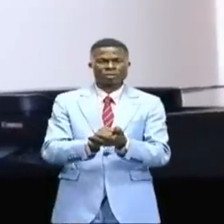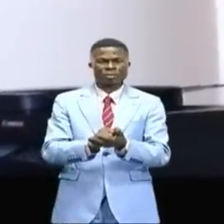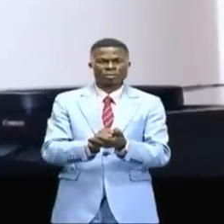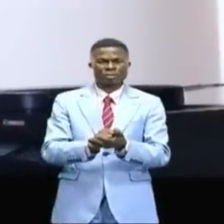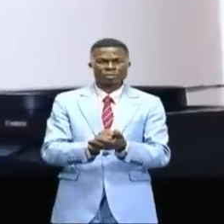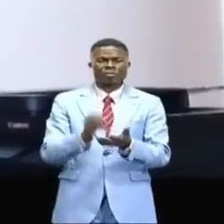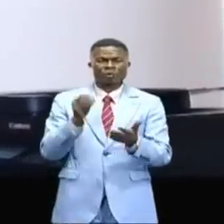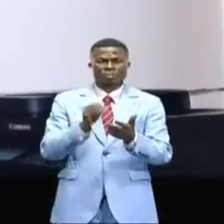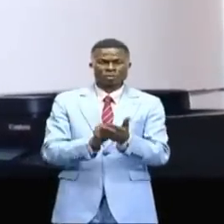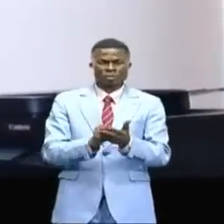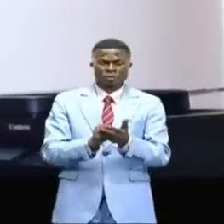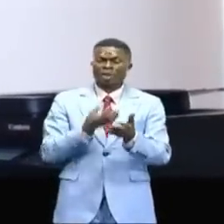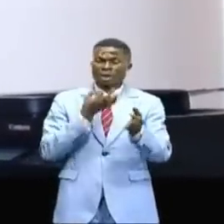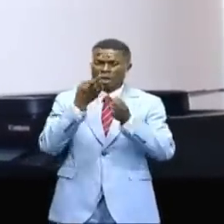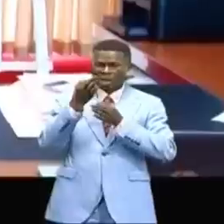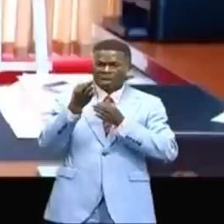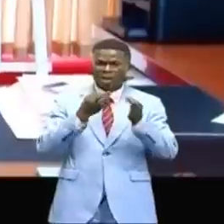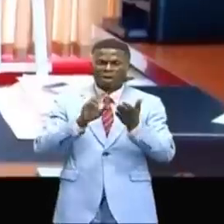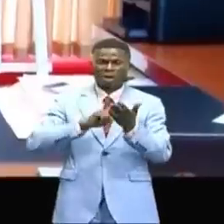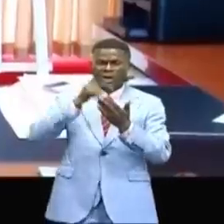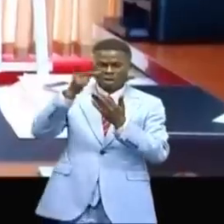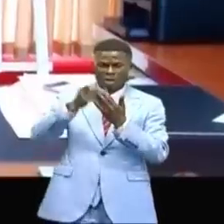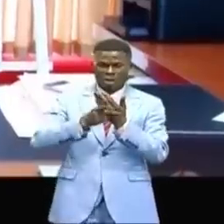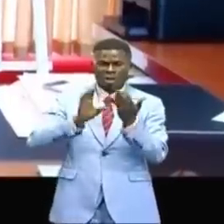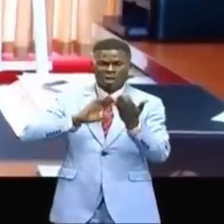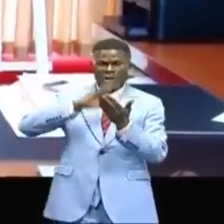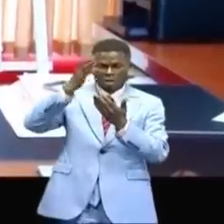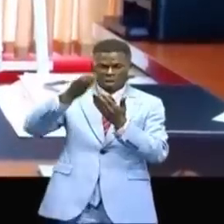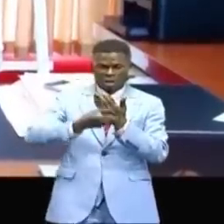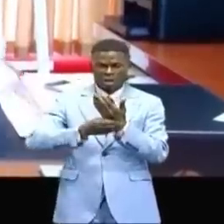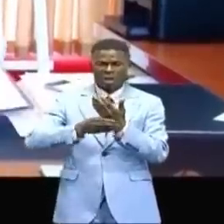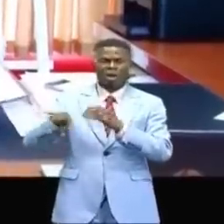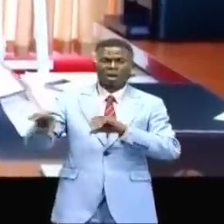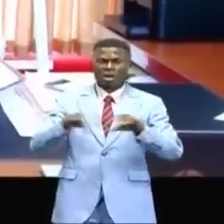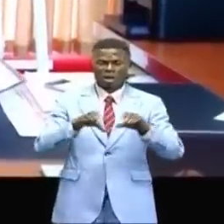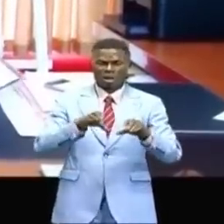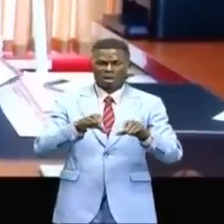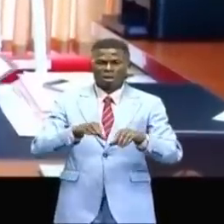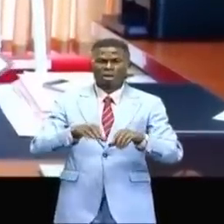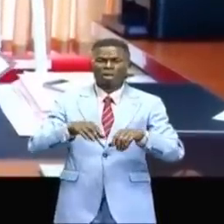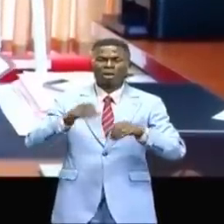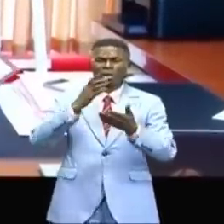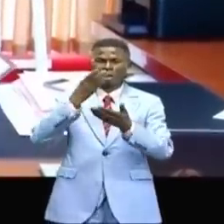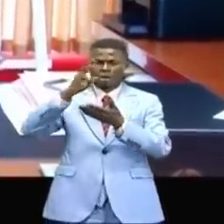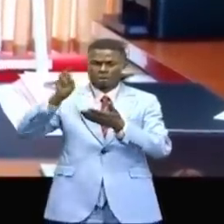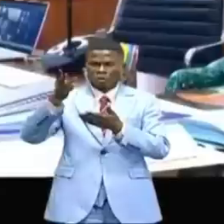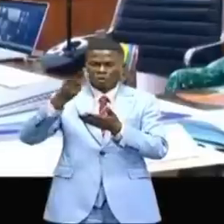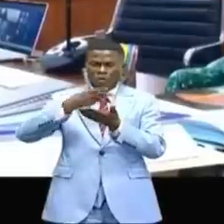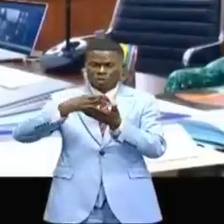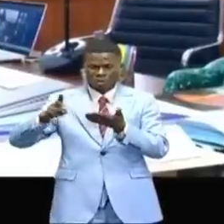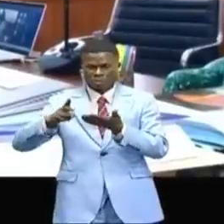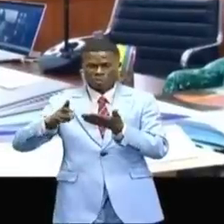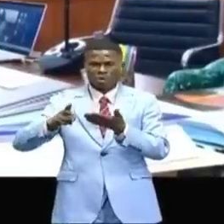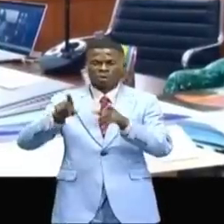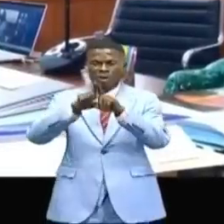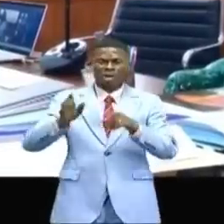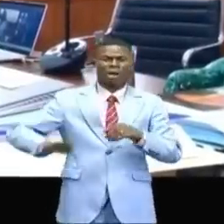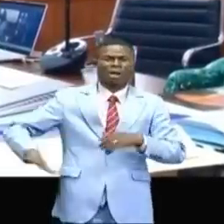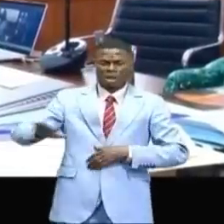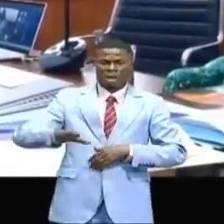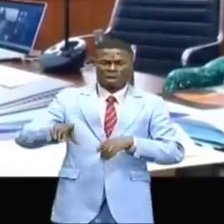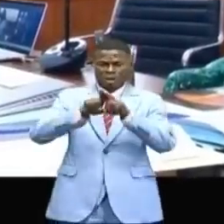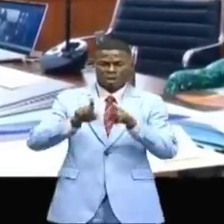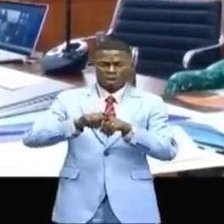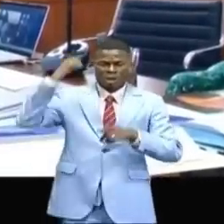Elle a fini par dévoiler le projet de calendrier d'activité réalisé au cours de ce second semestre tant au niveau national